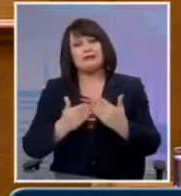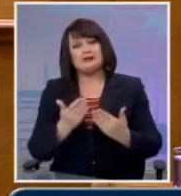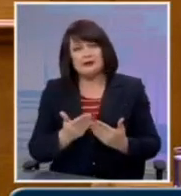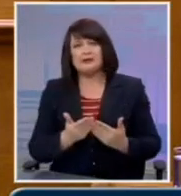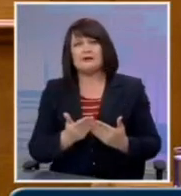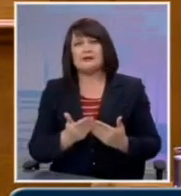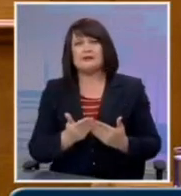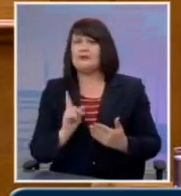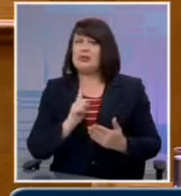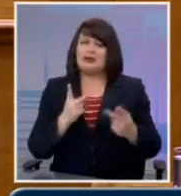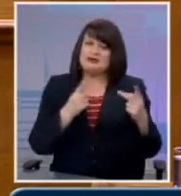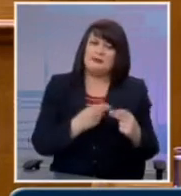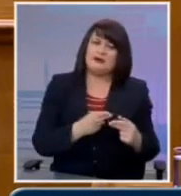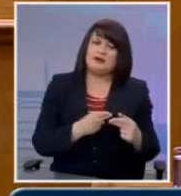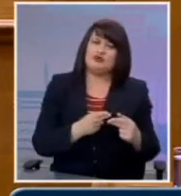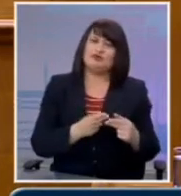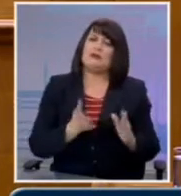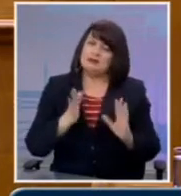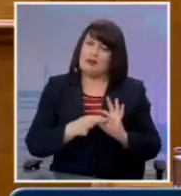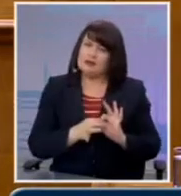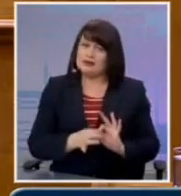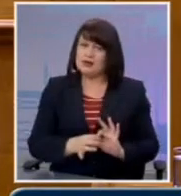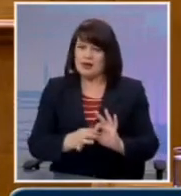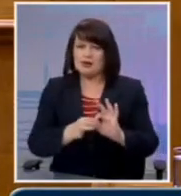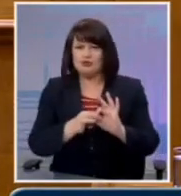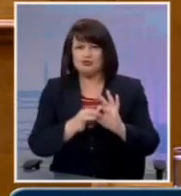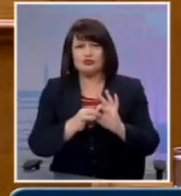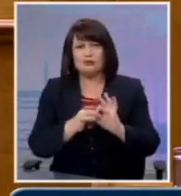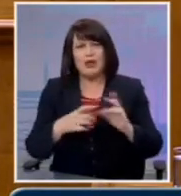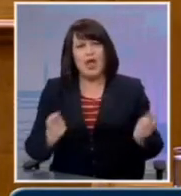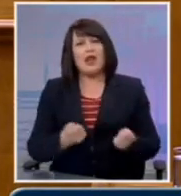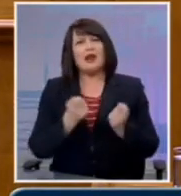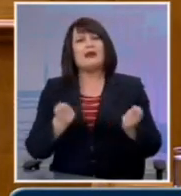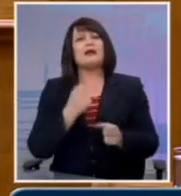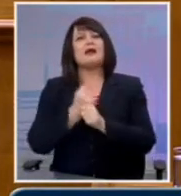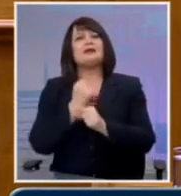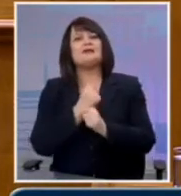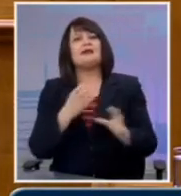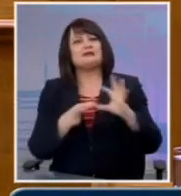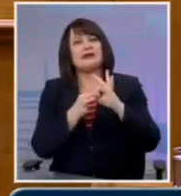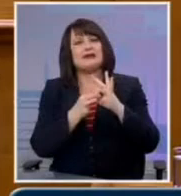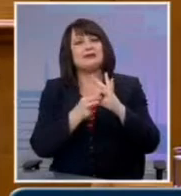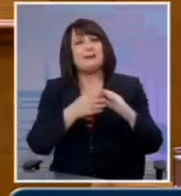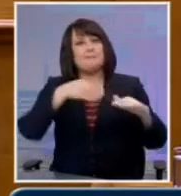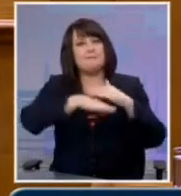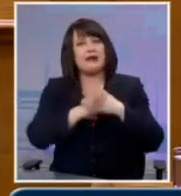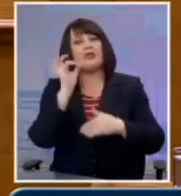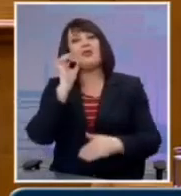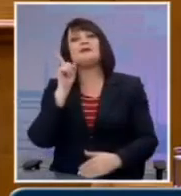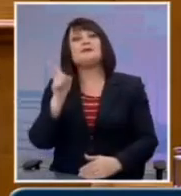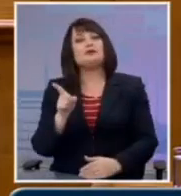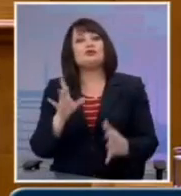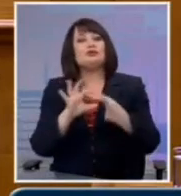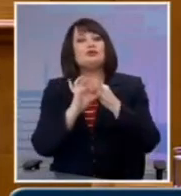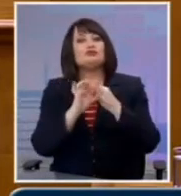δεν σταματήσαμε και δεν θα σταματήσουμε οι εργασιακές σχέσεις και στον Πειραιά και στη Θεσσαλονίκη να